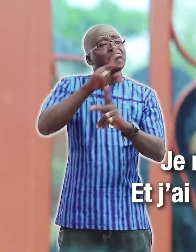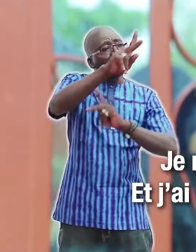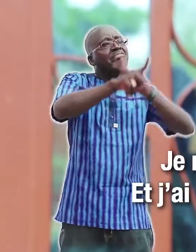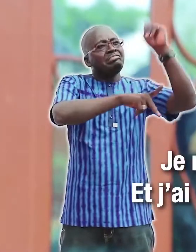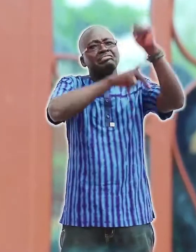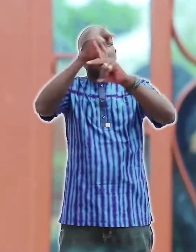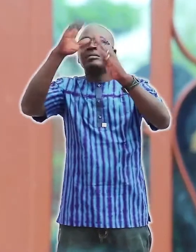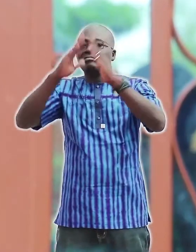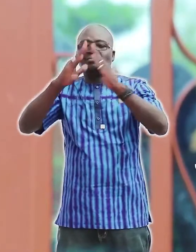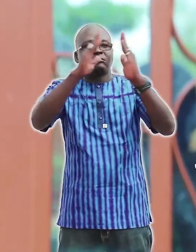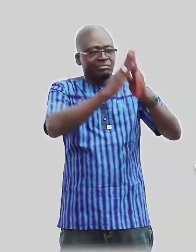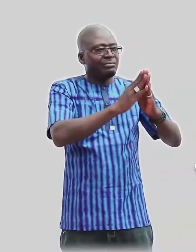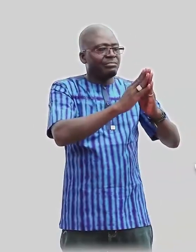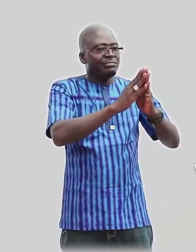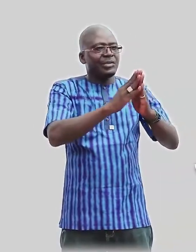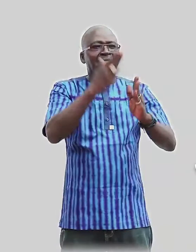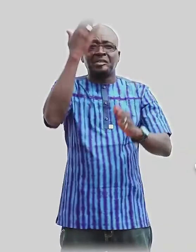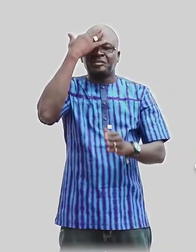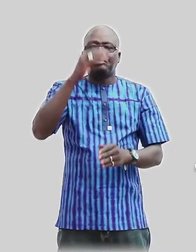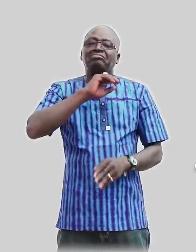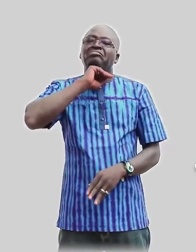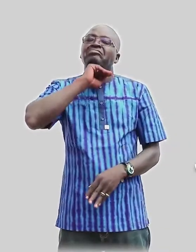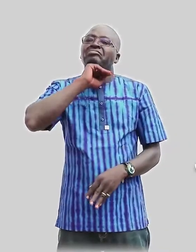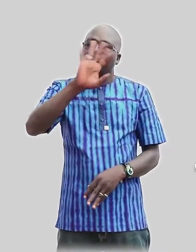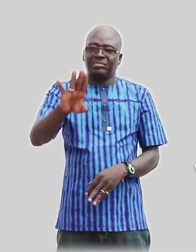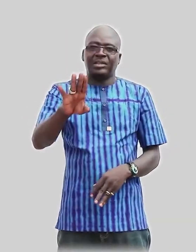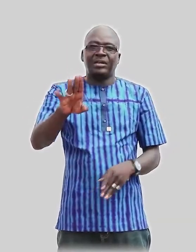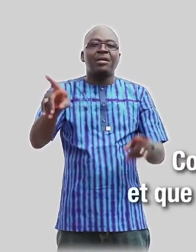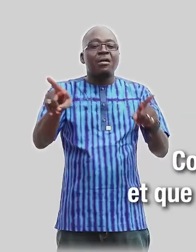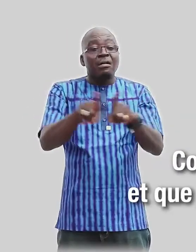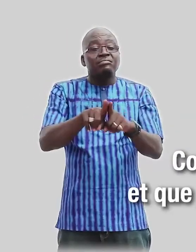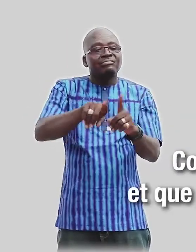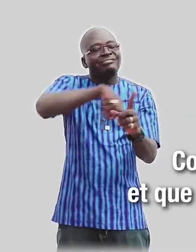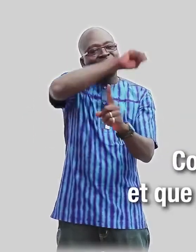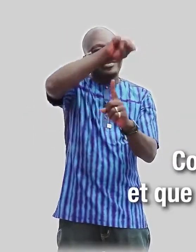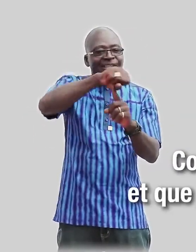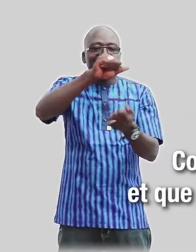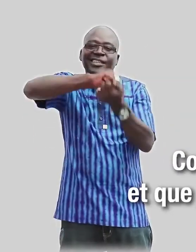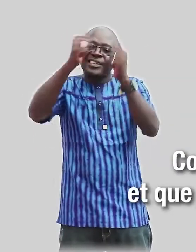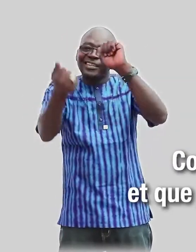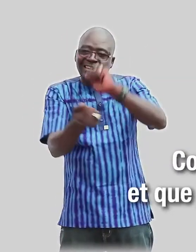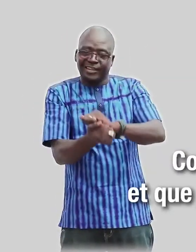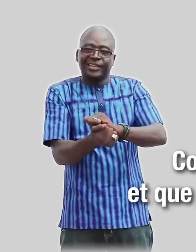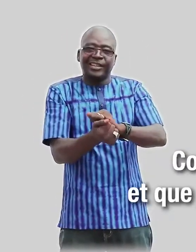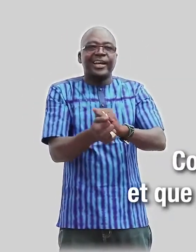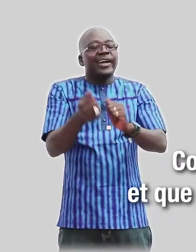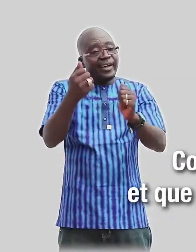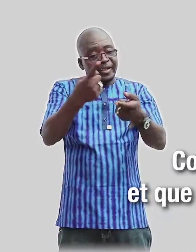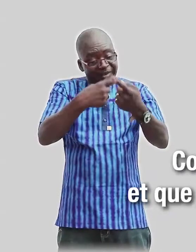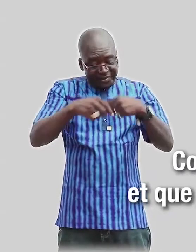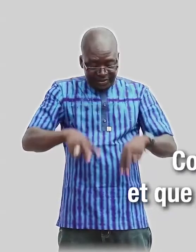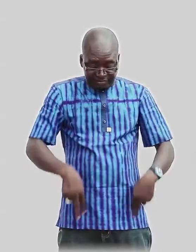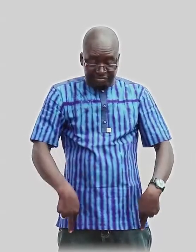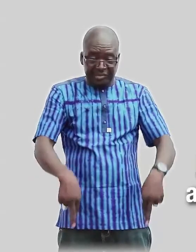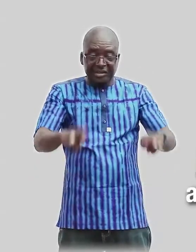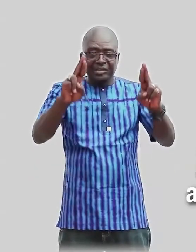dans la vie. J'avoue que je n'étais pas conscient de mes actes. Comme ma situation a changé et que je vivais désormais dans la